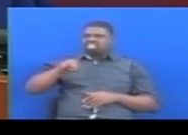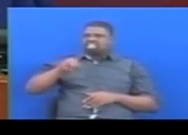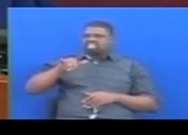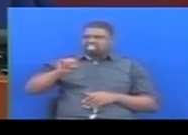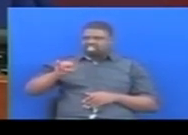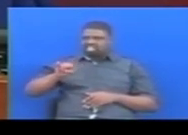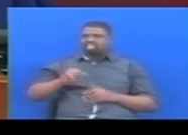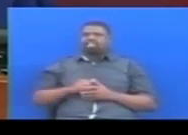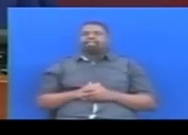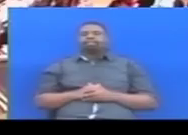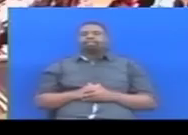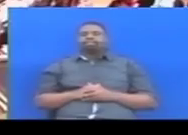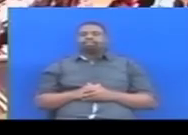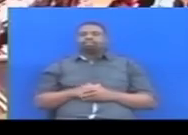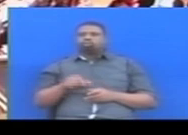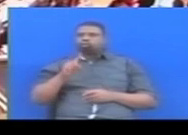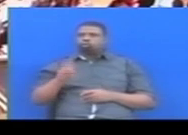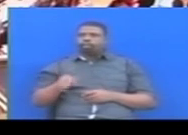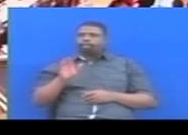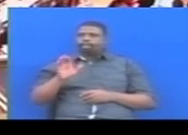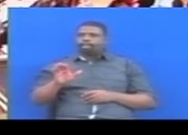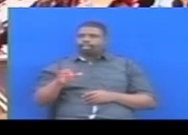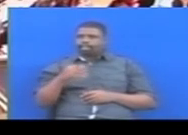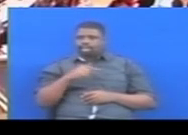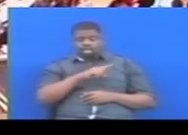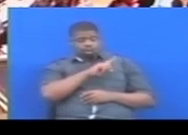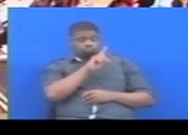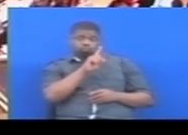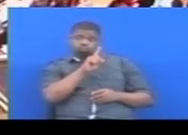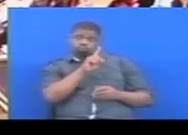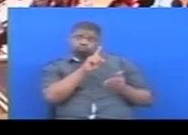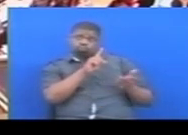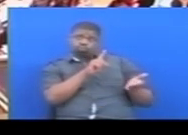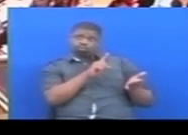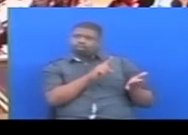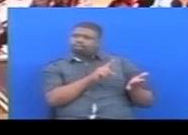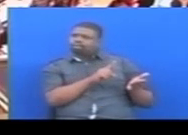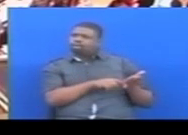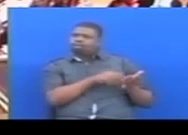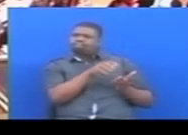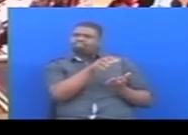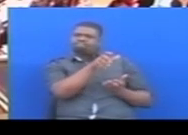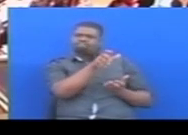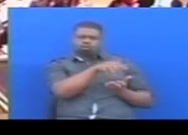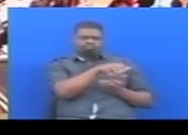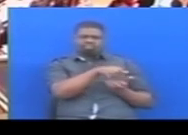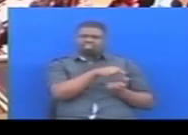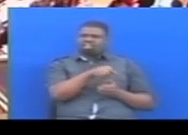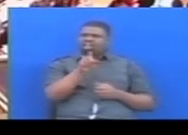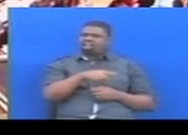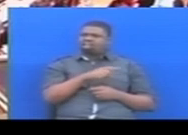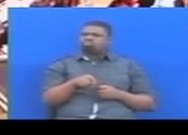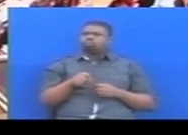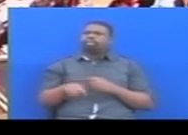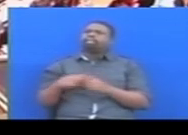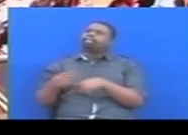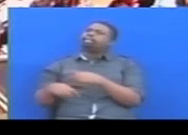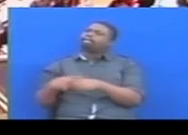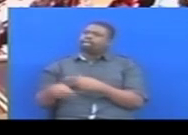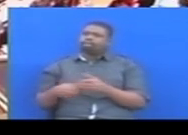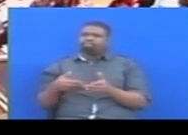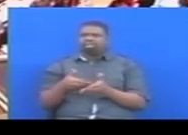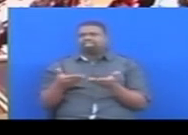Mheshimiwa Vedastus Matayo Manyinyi anauliza, uvuvi haramu bado unaendelea licha ya adhabu kubwa inayotolewa kwa watu wanaojihusisha nao.